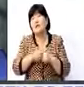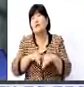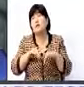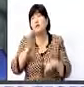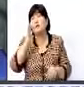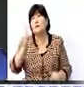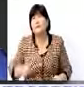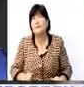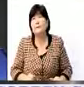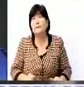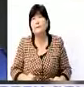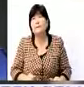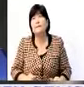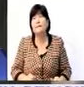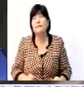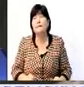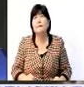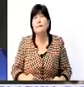характер.